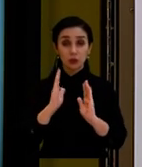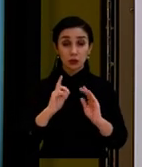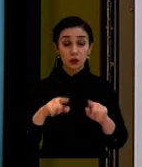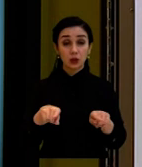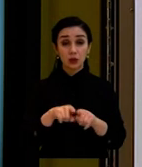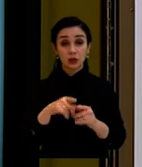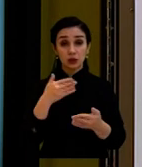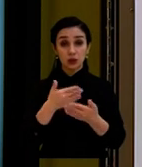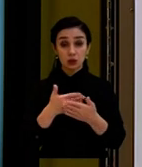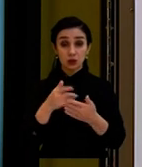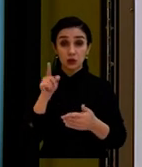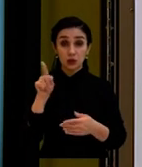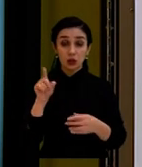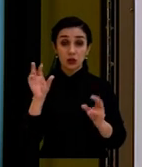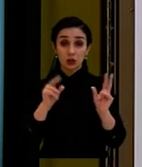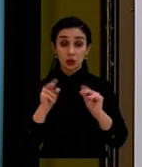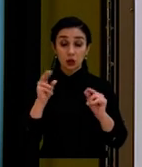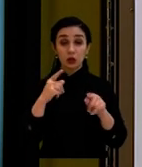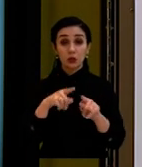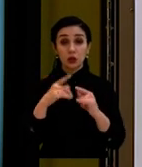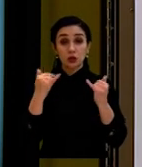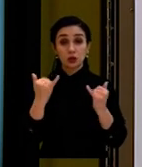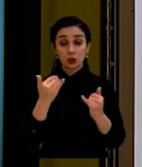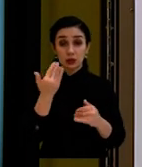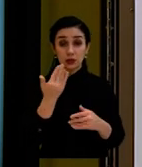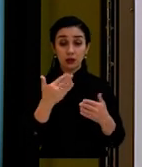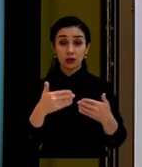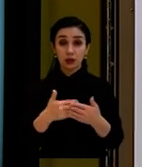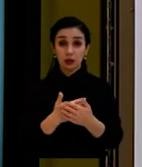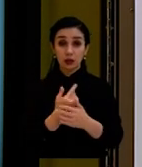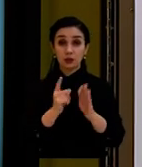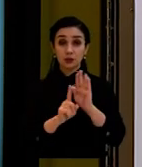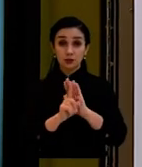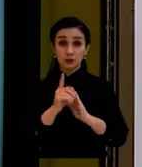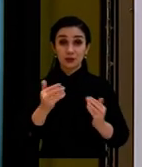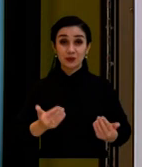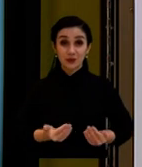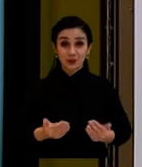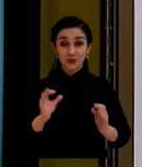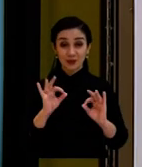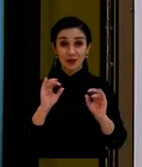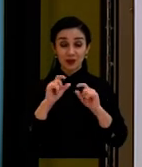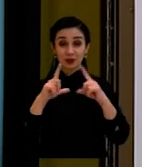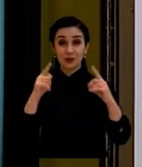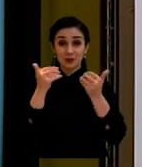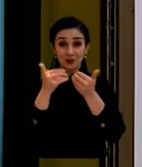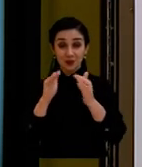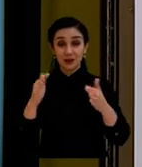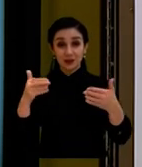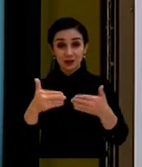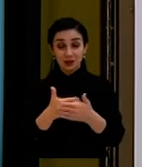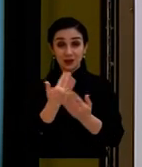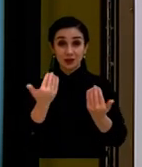beruvchi vosita hisoblanadi. Mana siz bugun yangi qadam bosishga, yangi hayotga